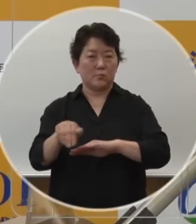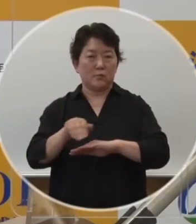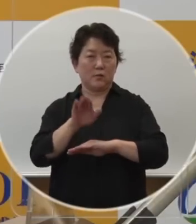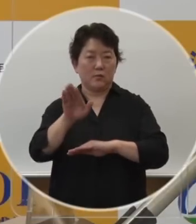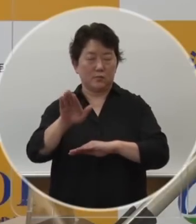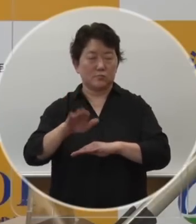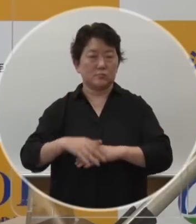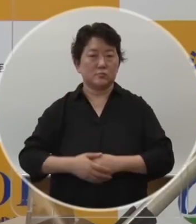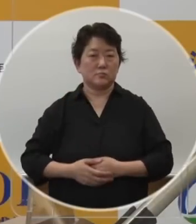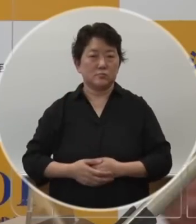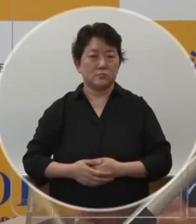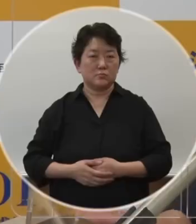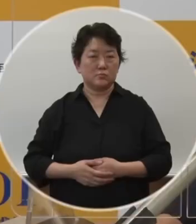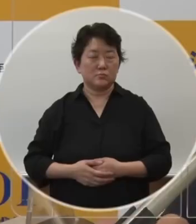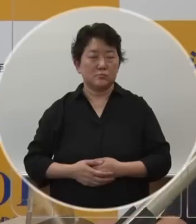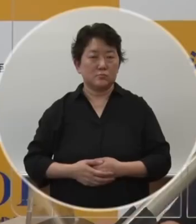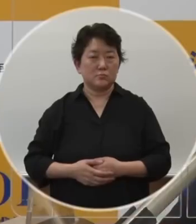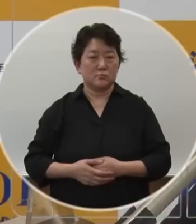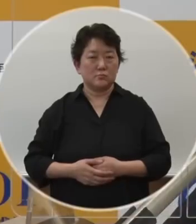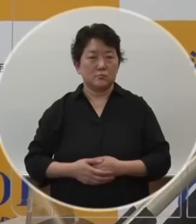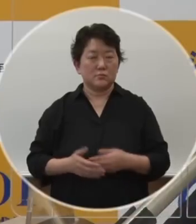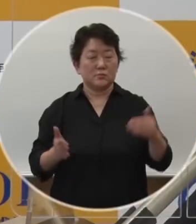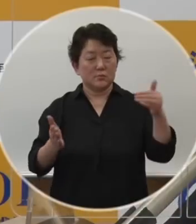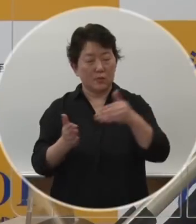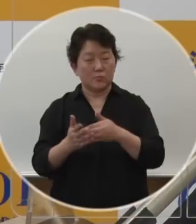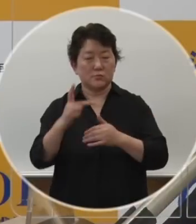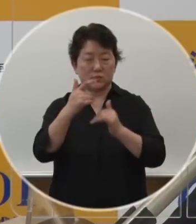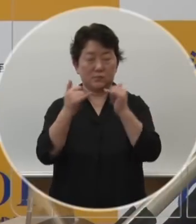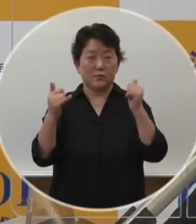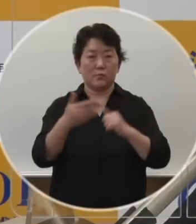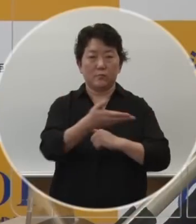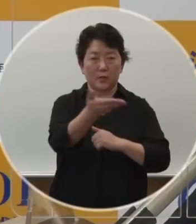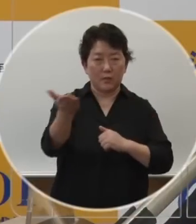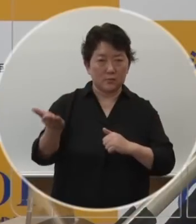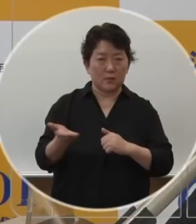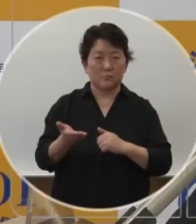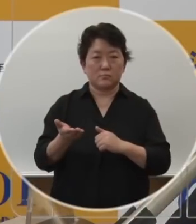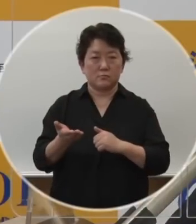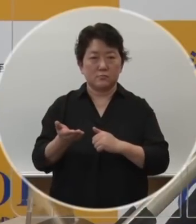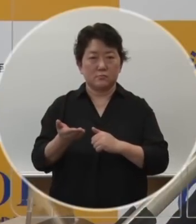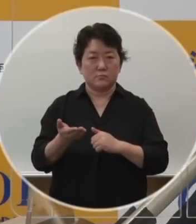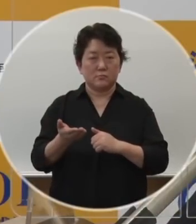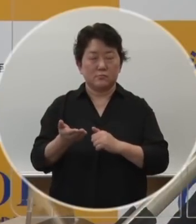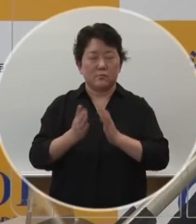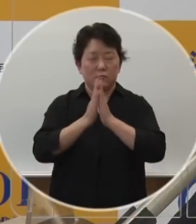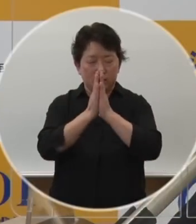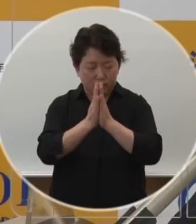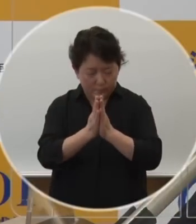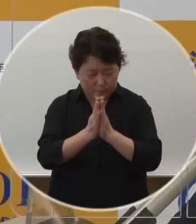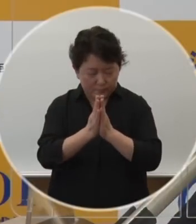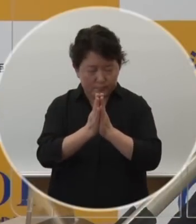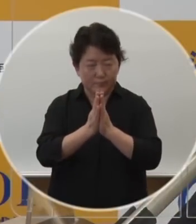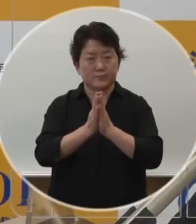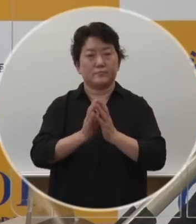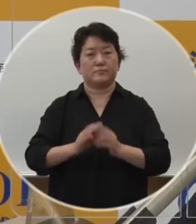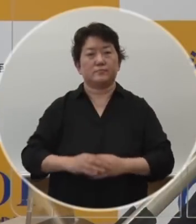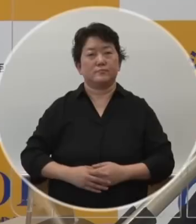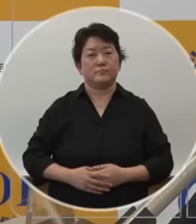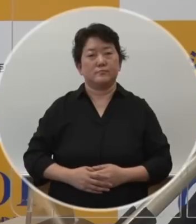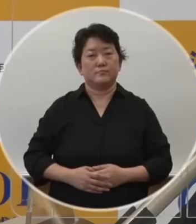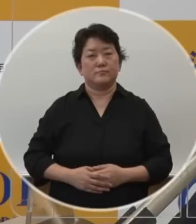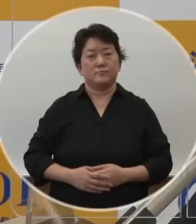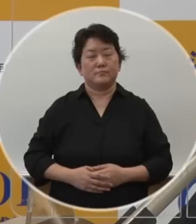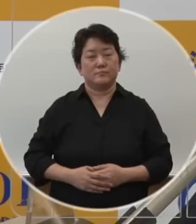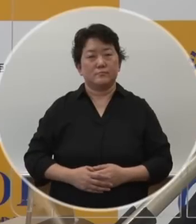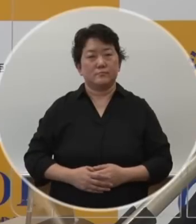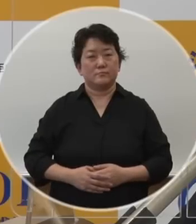ます。最後に、市民の皆さんに重ねてのお願いでございます。音